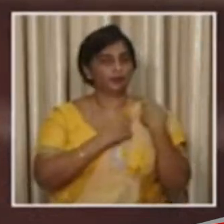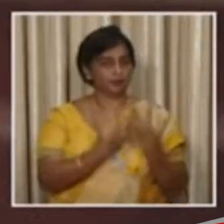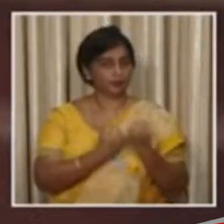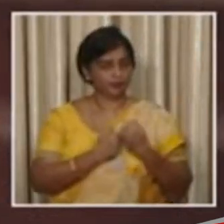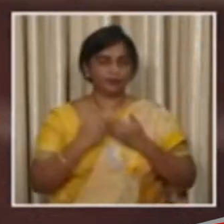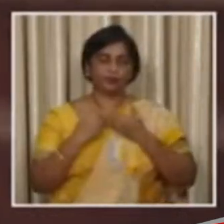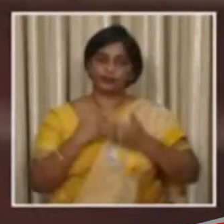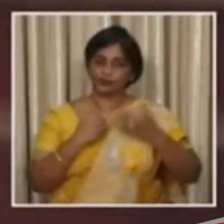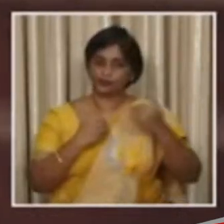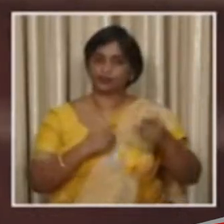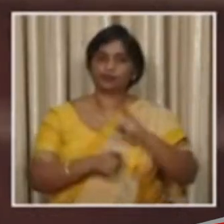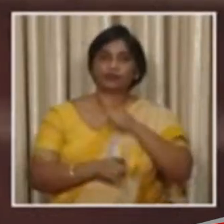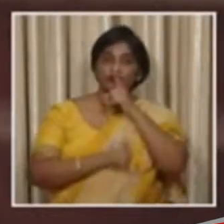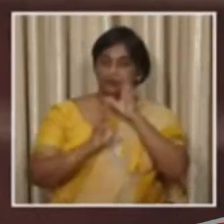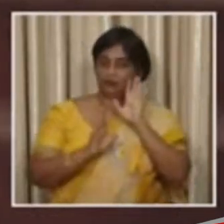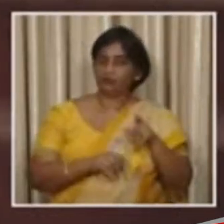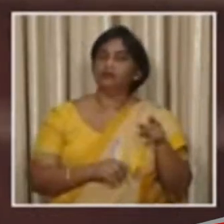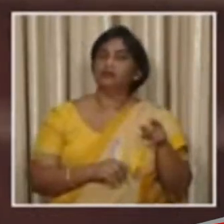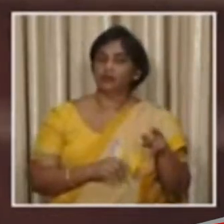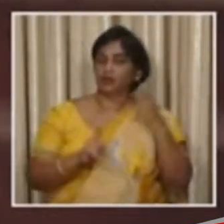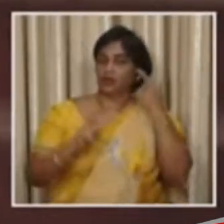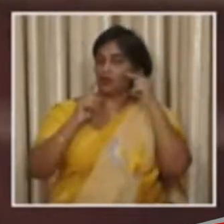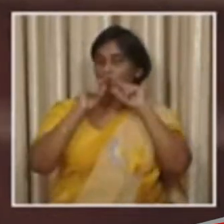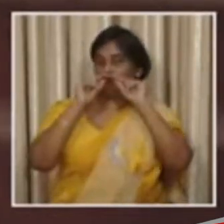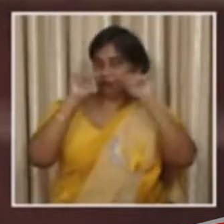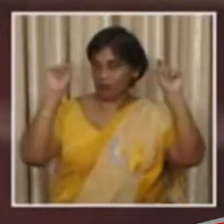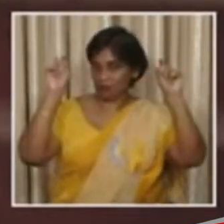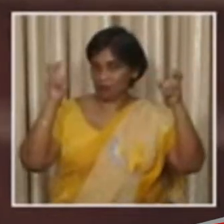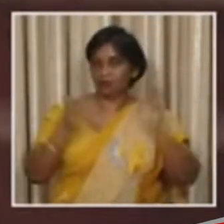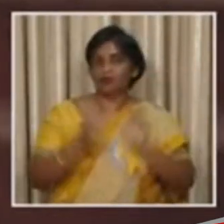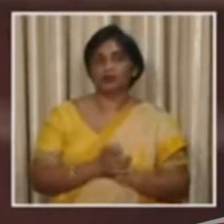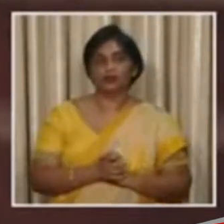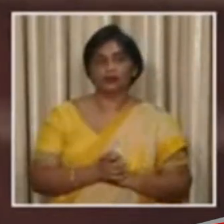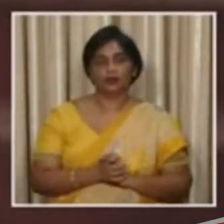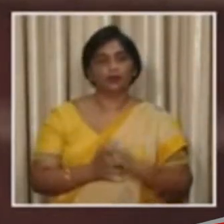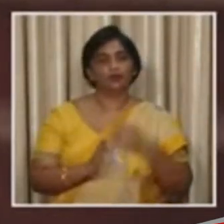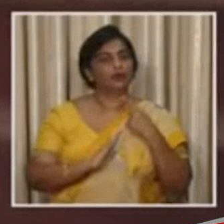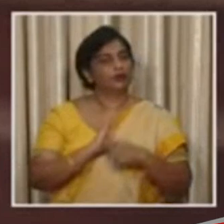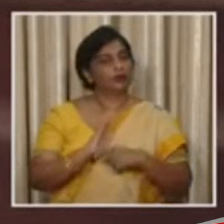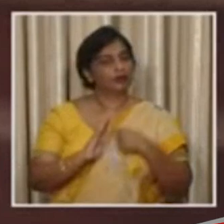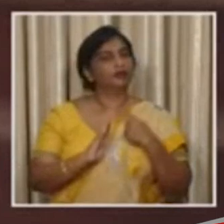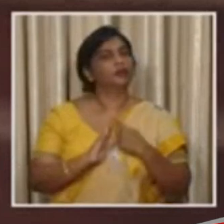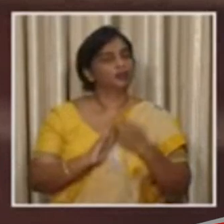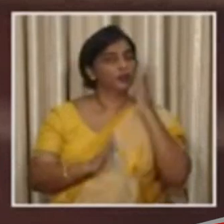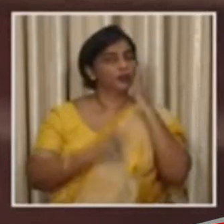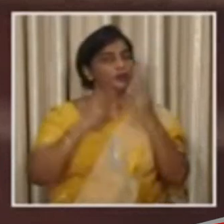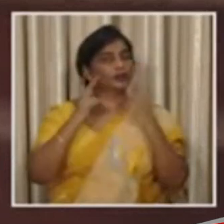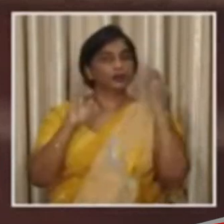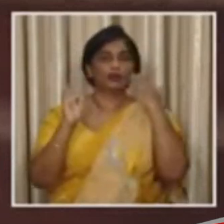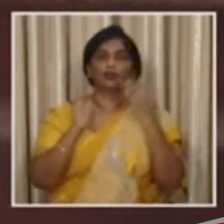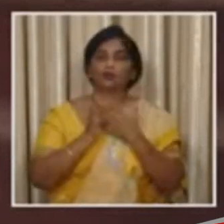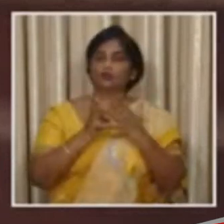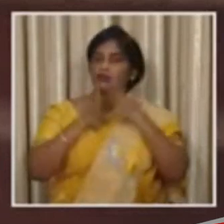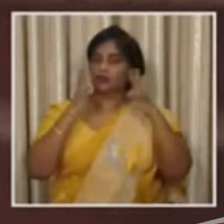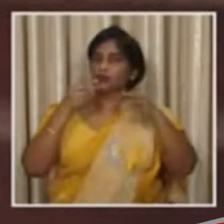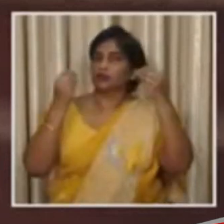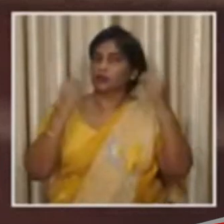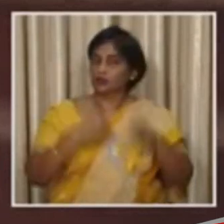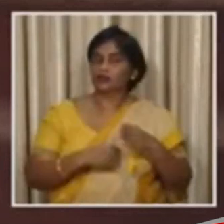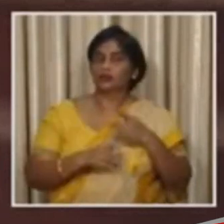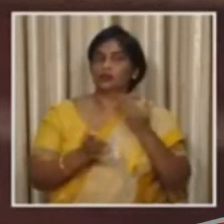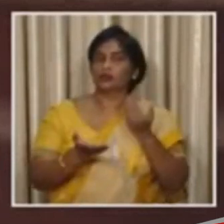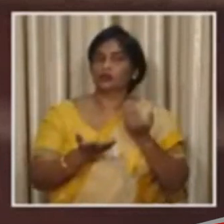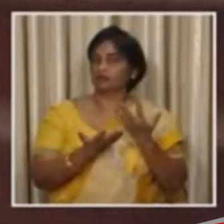ඉඳන් කතා වෙච්ච මාතෘකාවක් නිසා. මොකද ඇත්ත වශයෙන්ම ලංකාවේ සංචාරක ක්ෂේත්‍රයේ විශාල කඩාවැටීමක් තිබ්බා